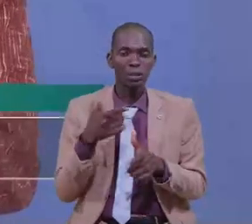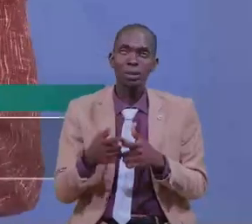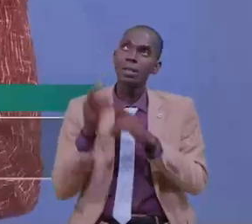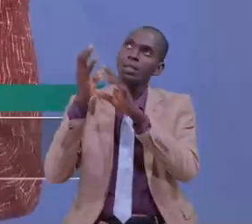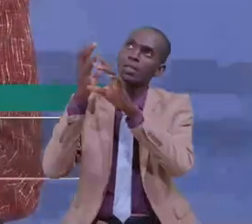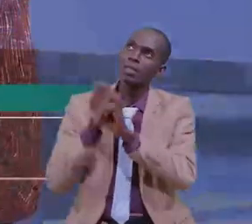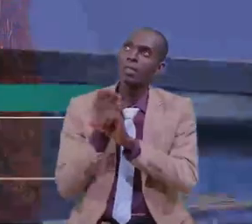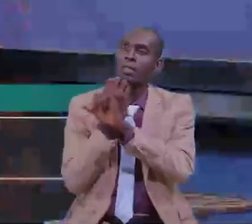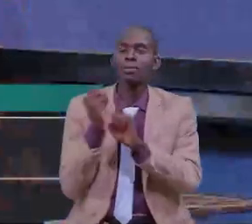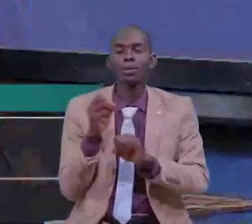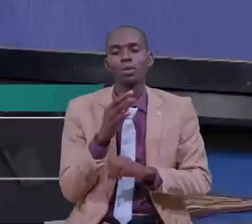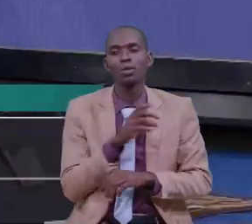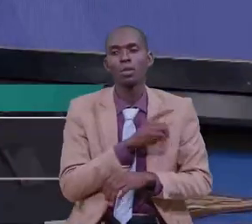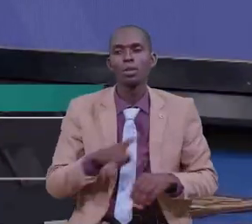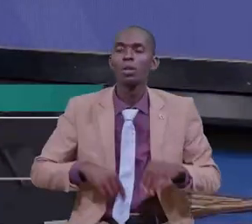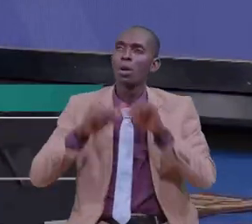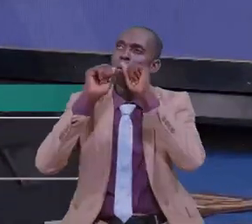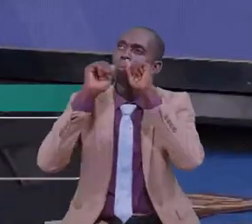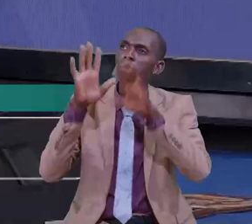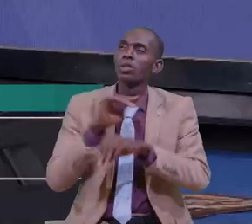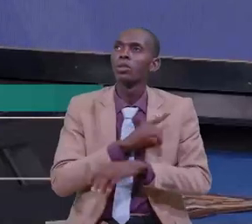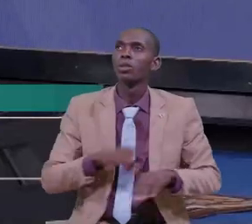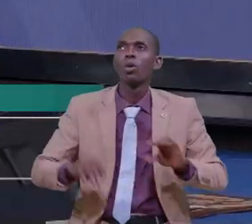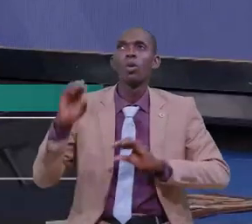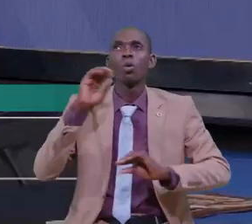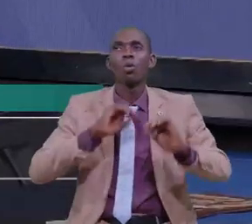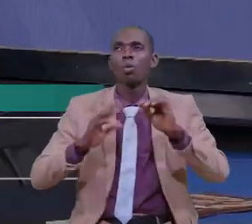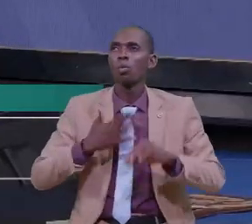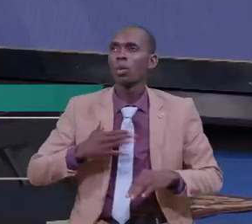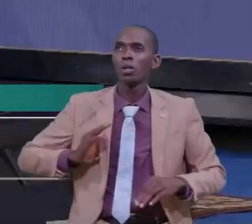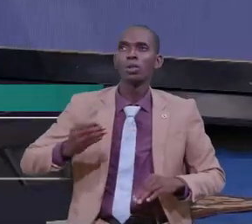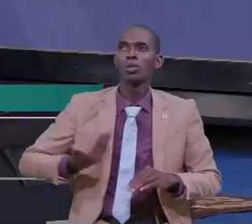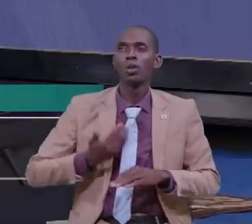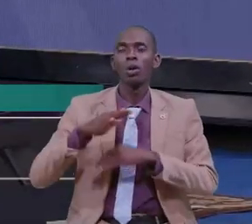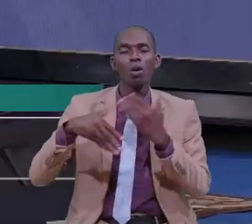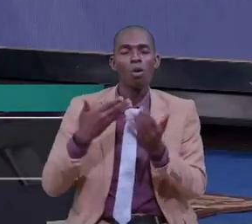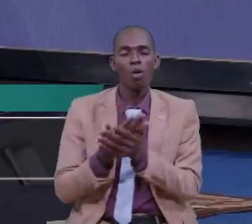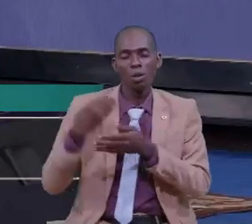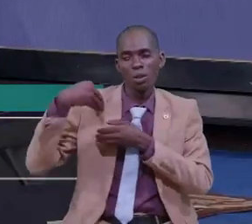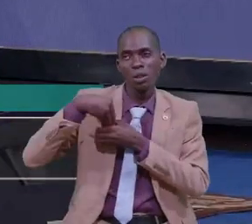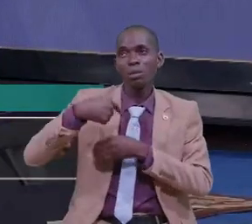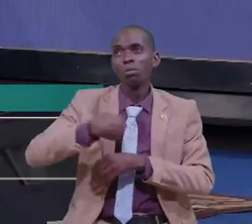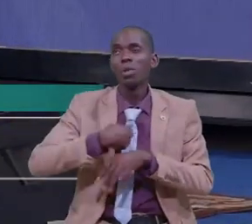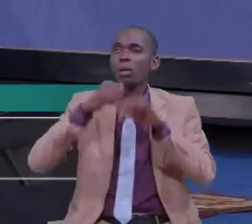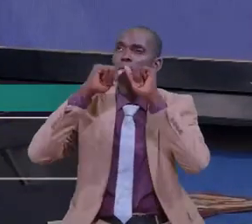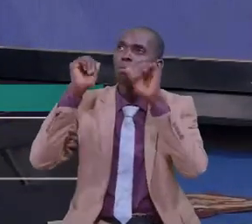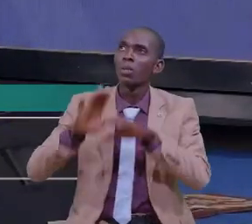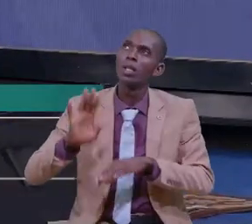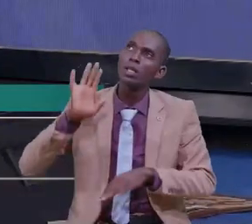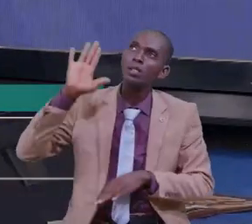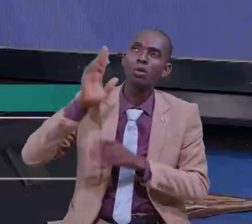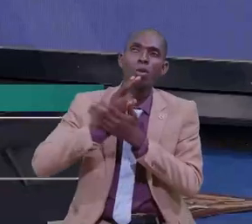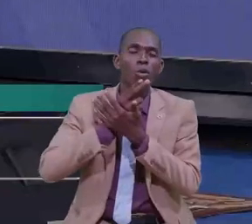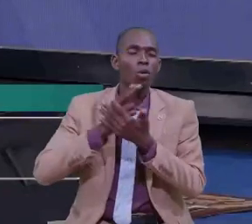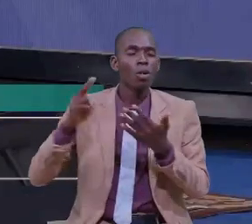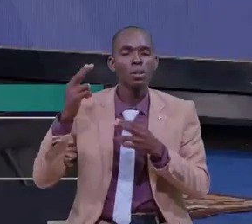salut du Seigneur. Bénis l'Éternel mon âme. Et tout ce qui est en moi, bénis